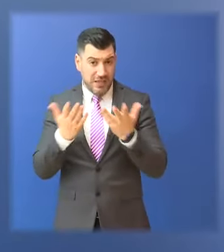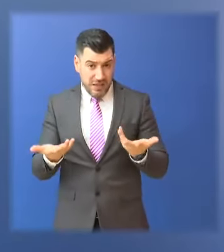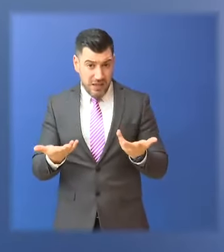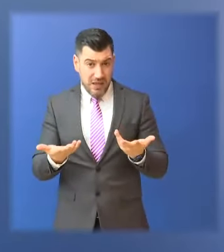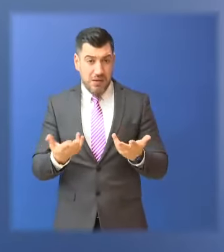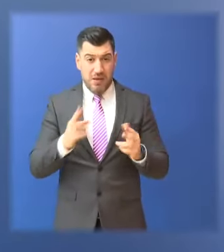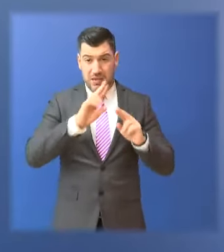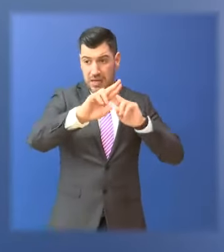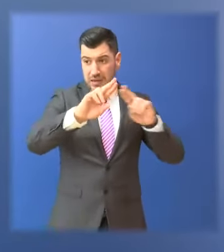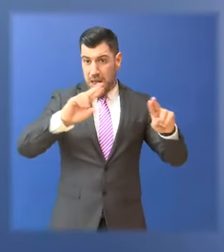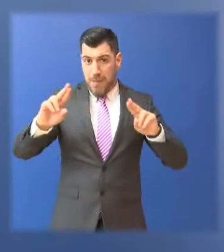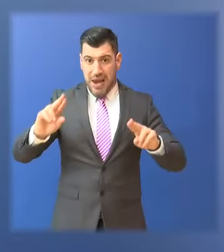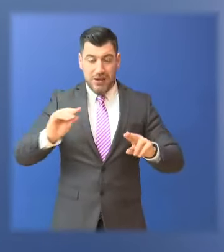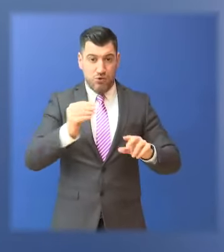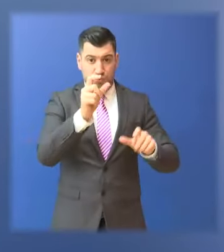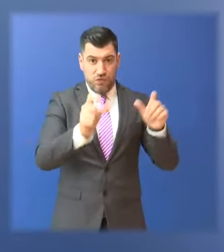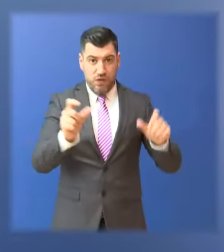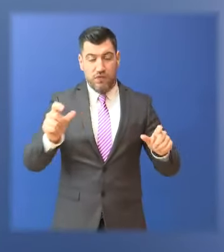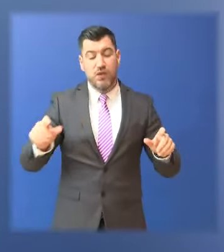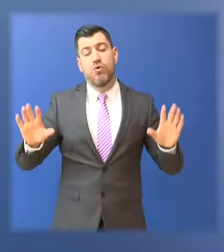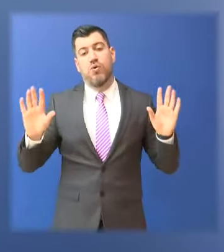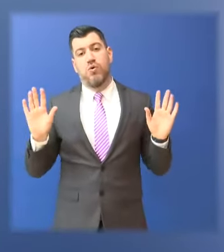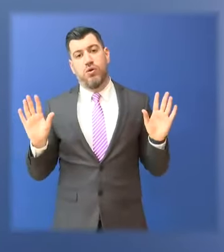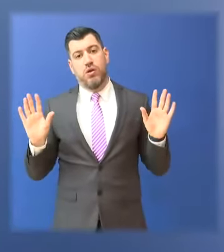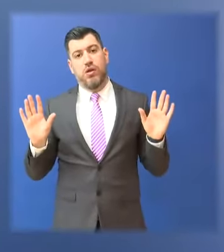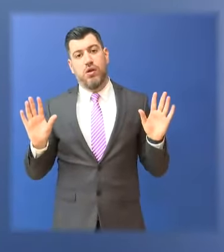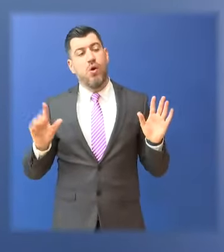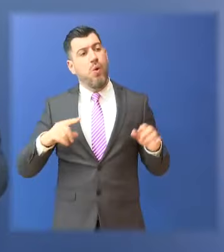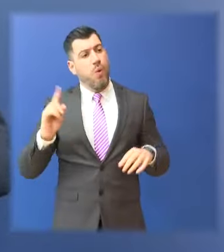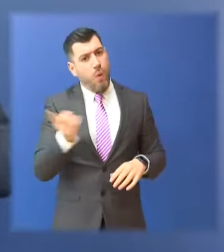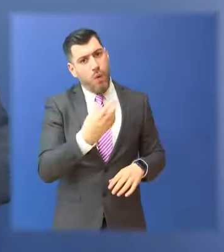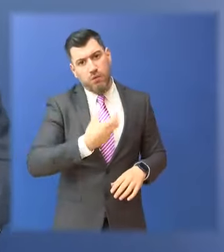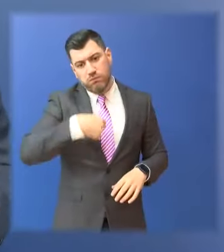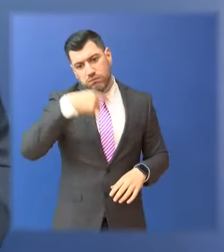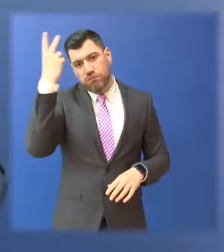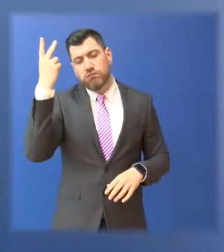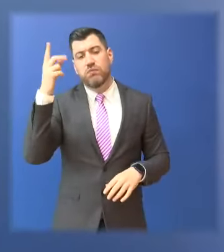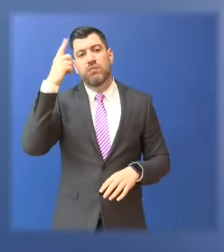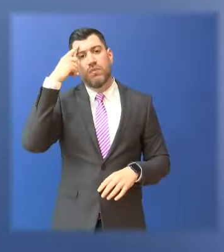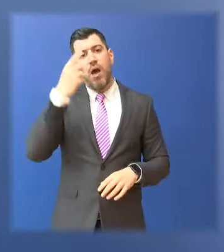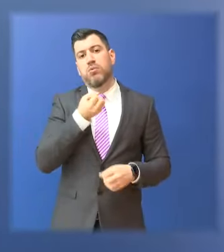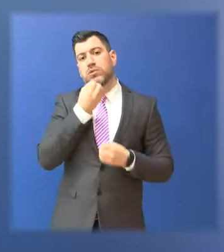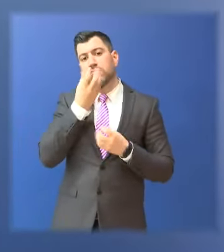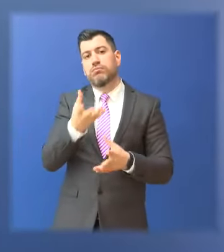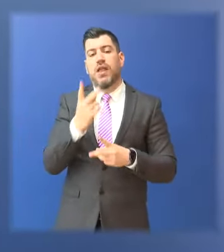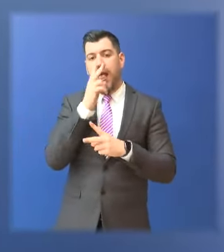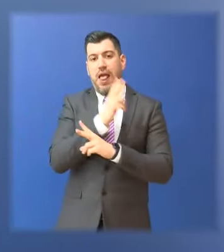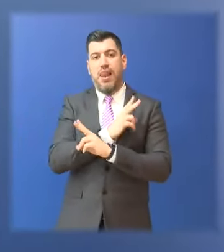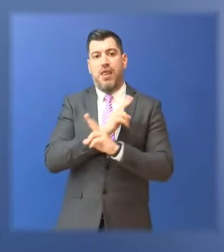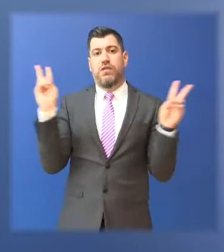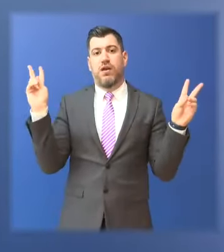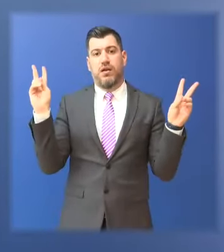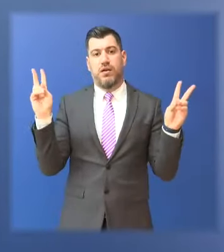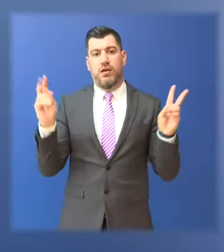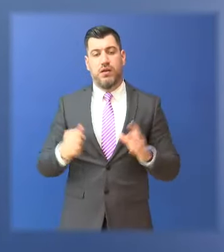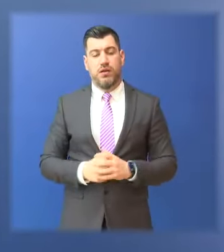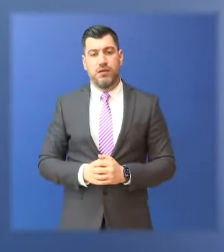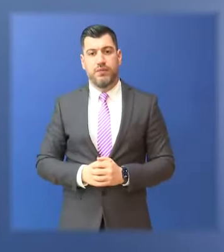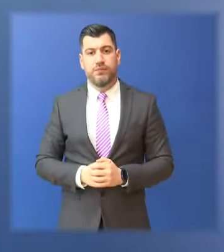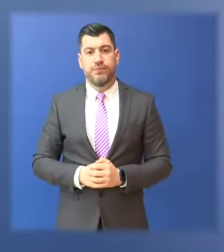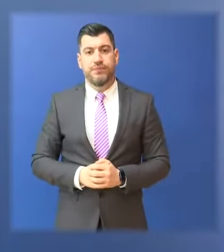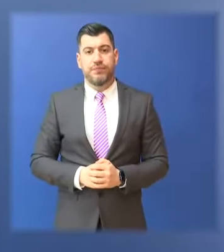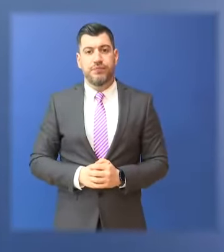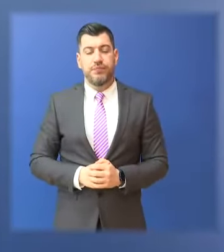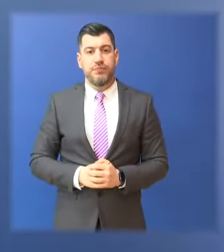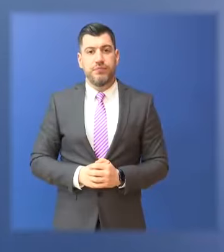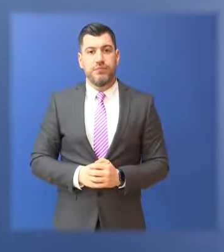επιλογή. Αυτή η λογική ανήκει σε άλλους πολιτικούς χώρους, τη στοχοποίηση, τη τοποθέτηση ταμπελών. Δεν θα το κάνουμε εμείς αυτό. Το είπα και στην αρχή, το